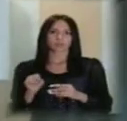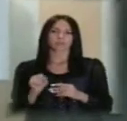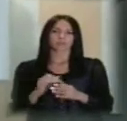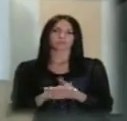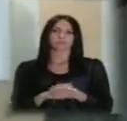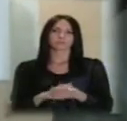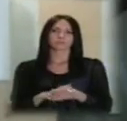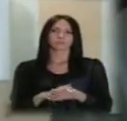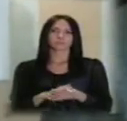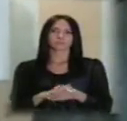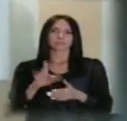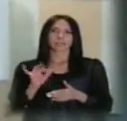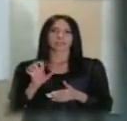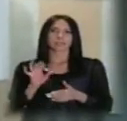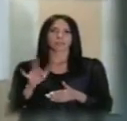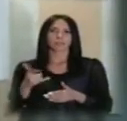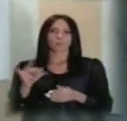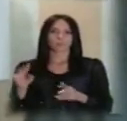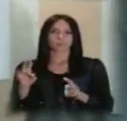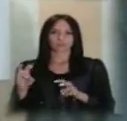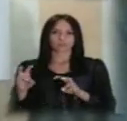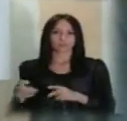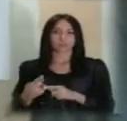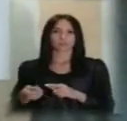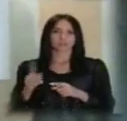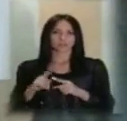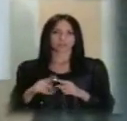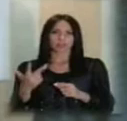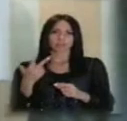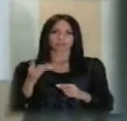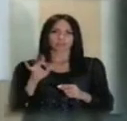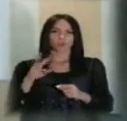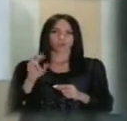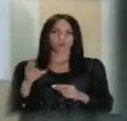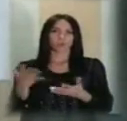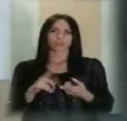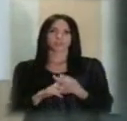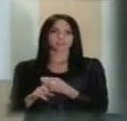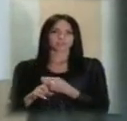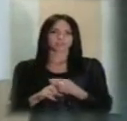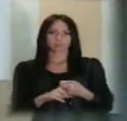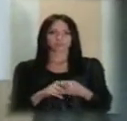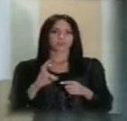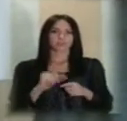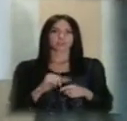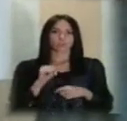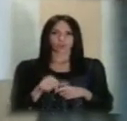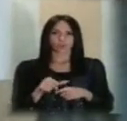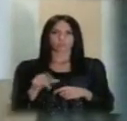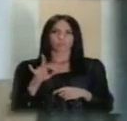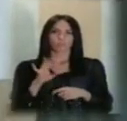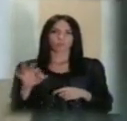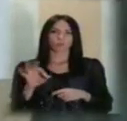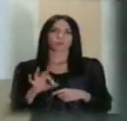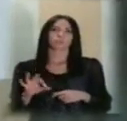«Генерал» і «Кіборги». Це три романи, які зв'язані однією темою про